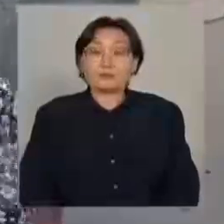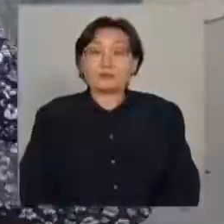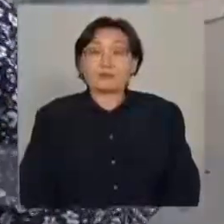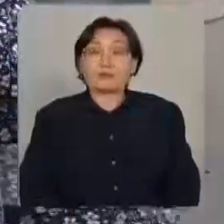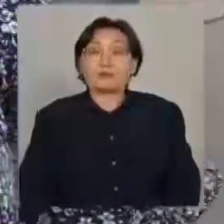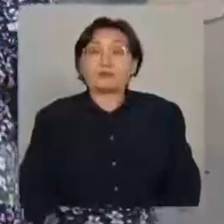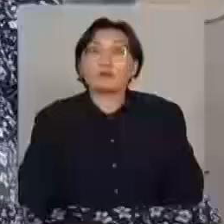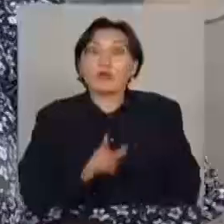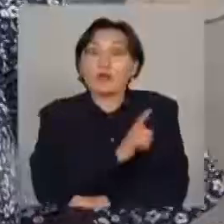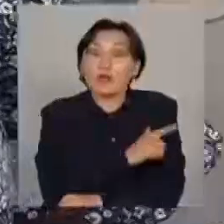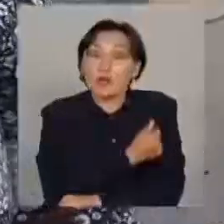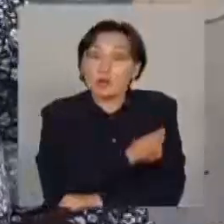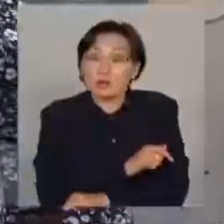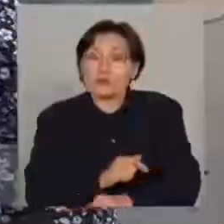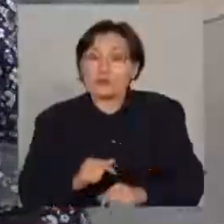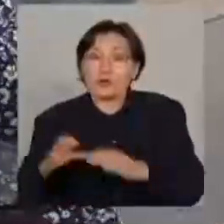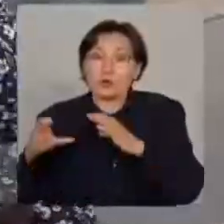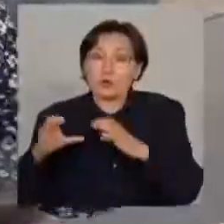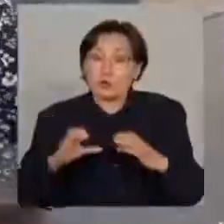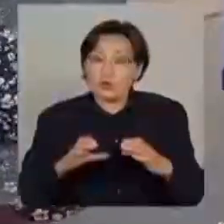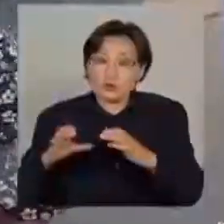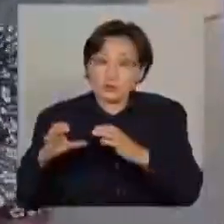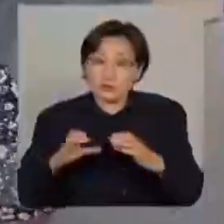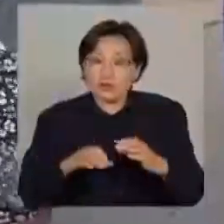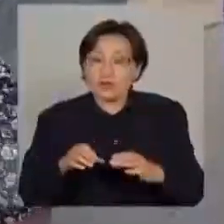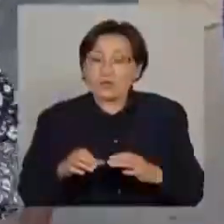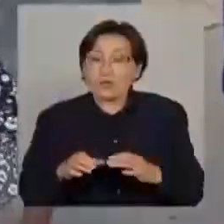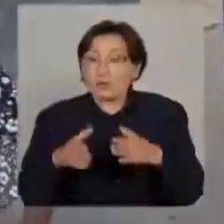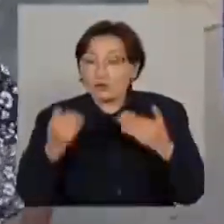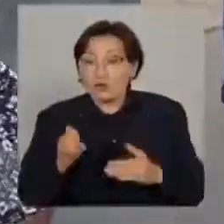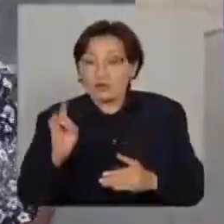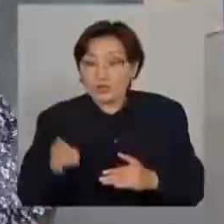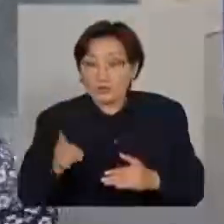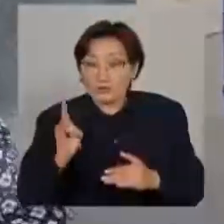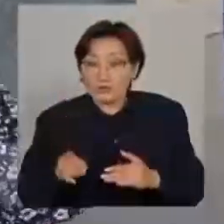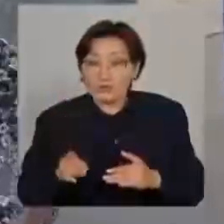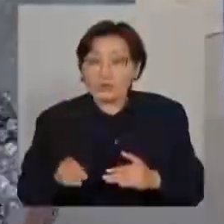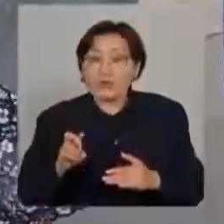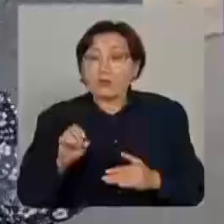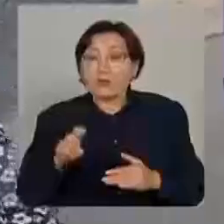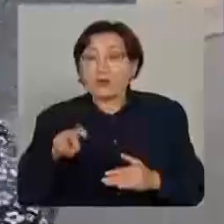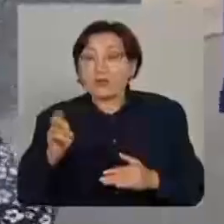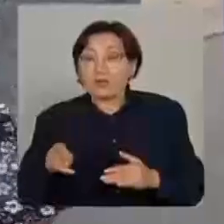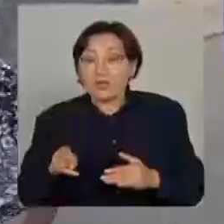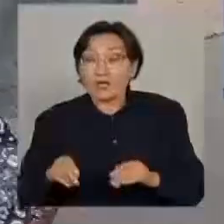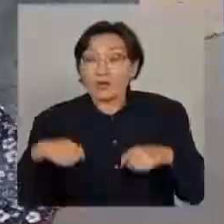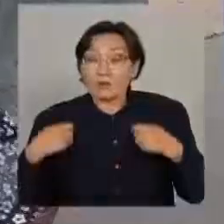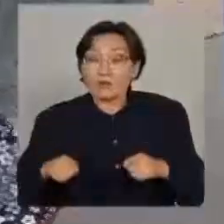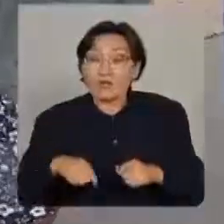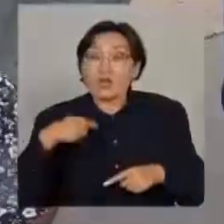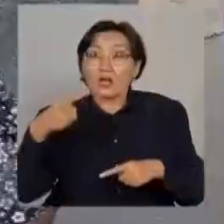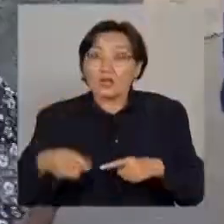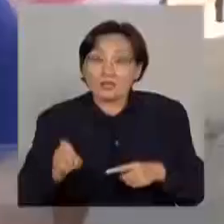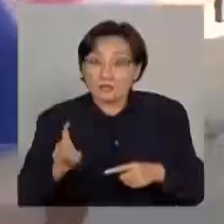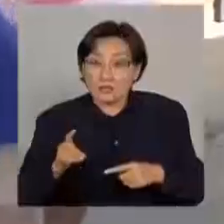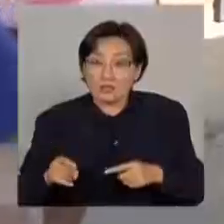Ауырғаны болсын, неге болсын, көлік такси. Таксиге дейін анау барлыққа, барлықтан әрі қарай тағы да сол такси,